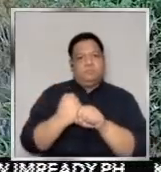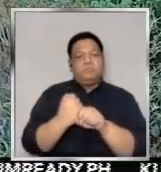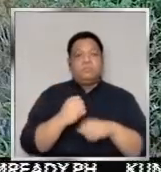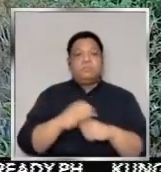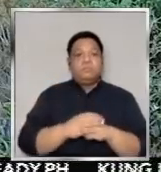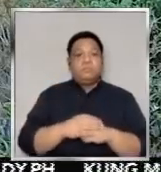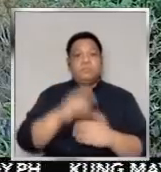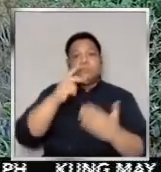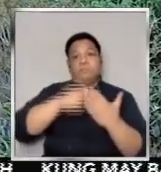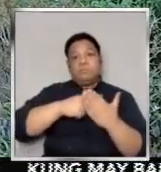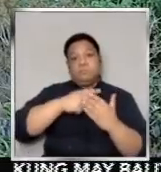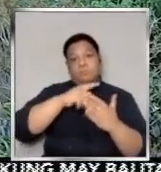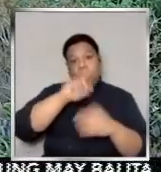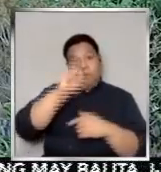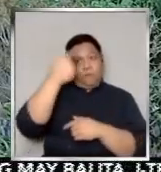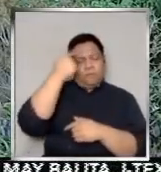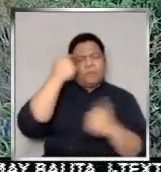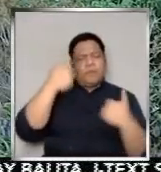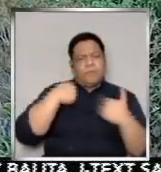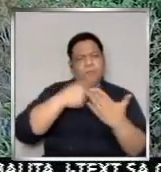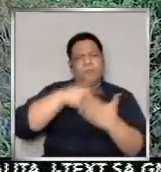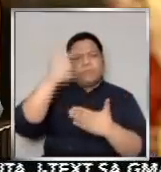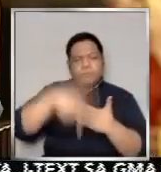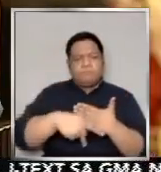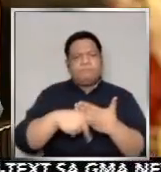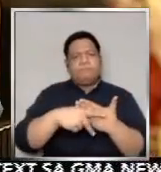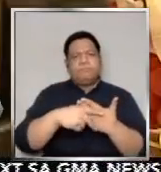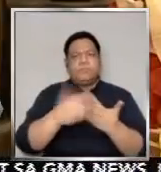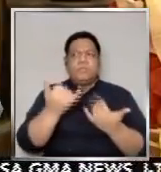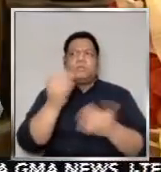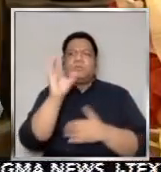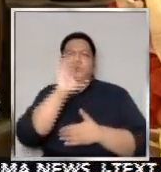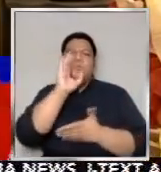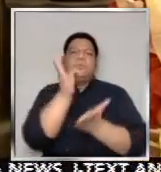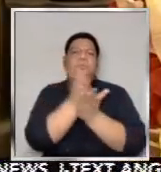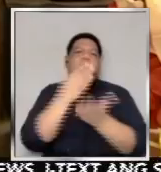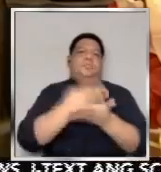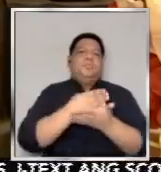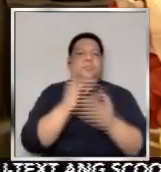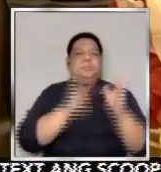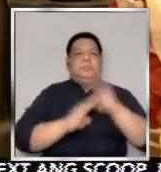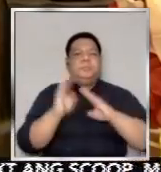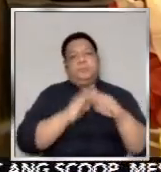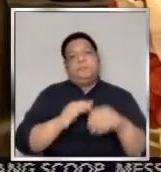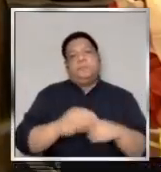partikular ang DOLE. Ang problema na lang ay pondo para rito. Mariz Umali, Nakatutok, 24 Oras.